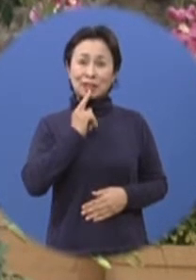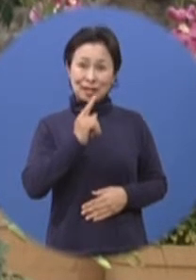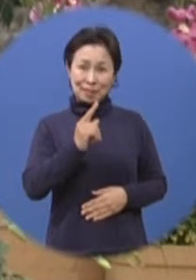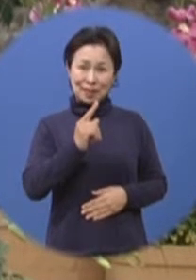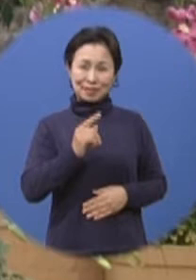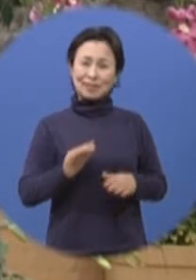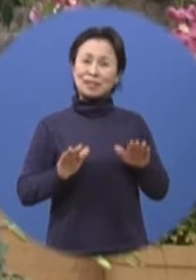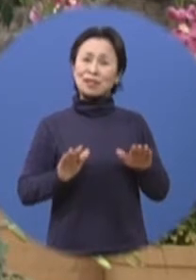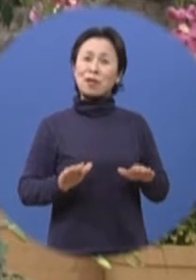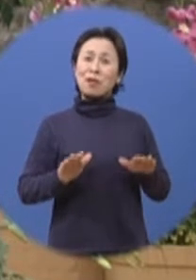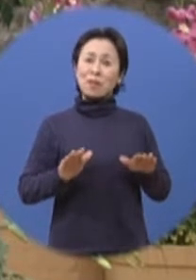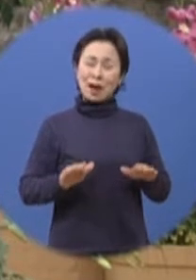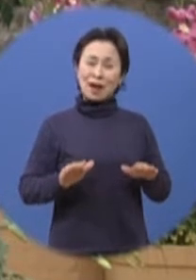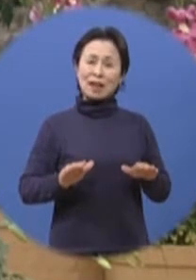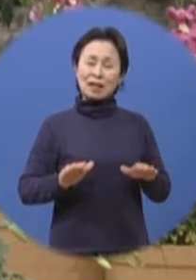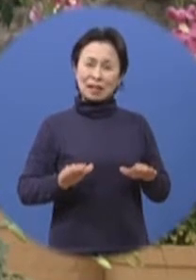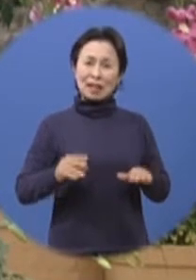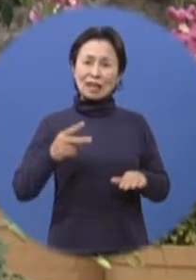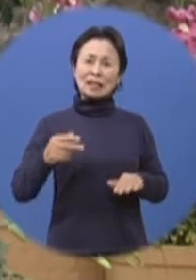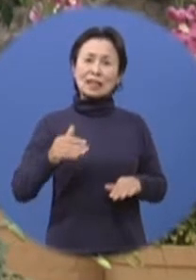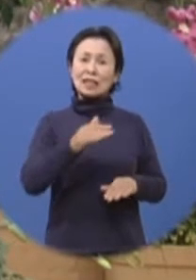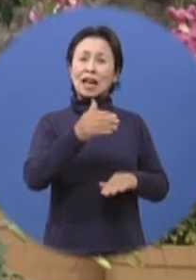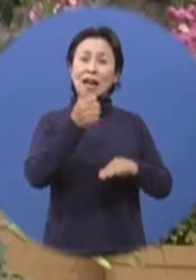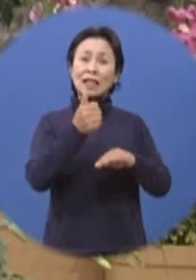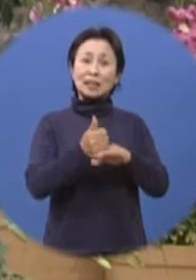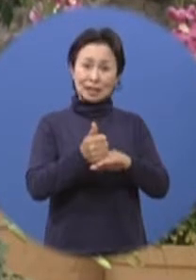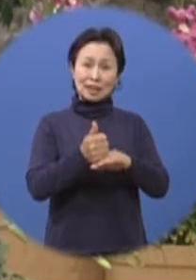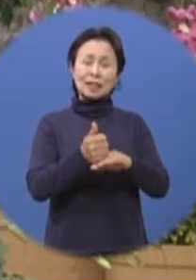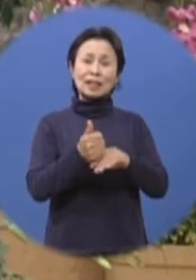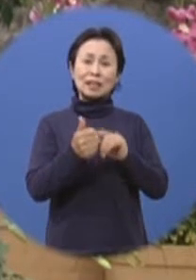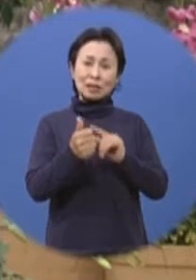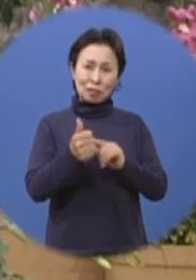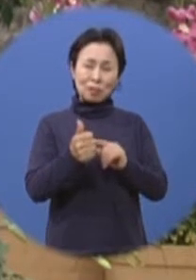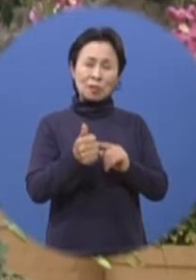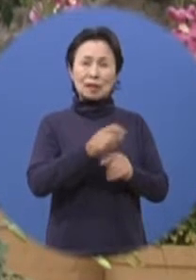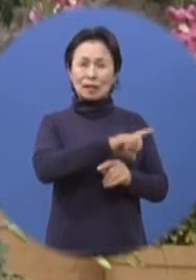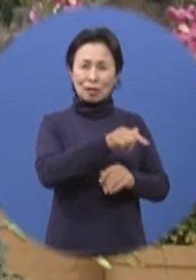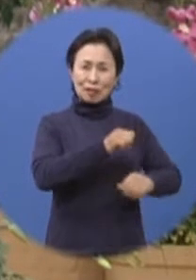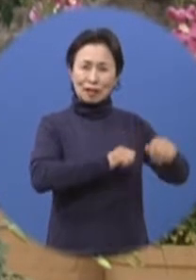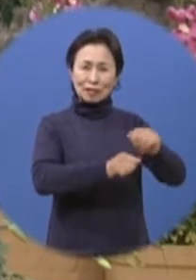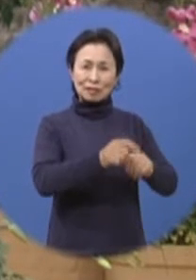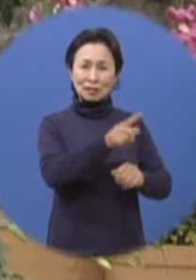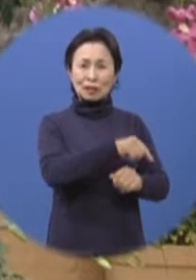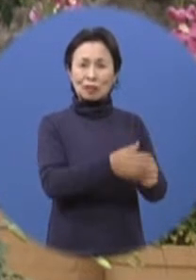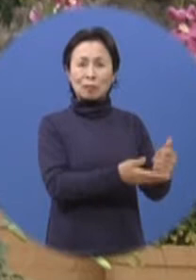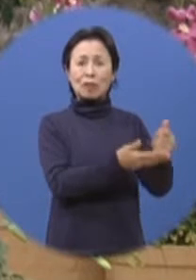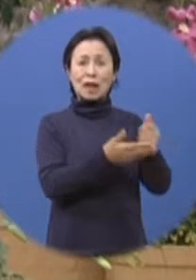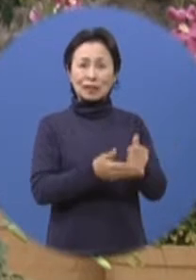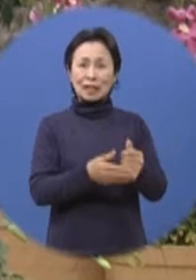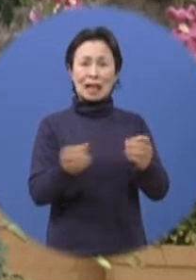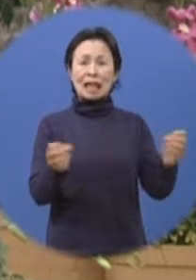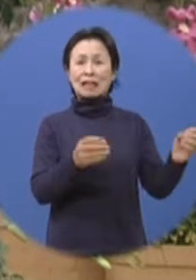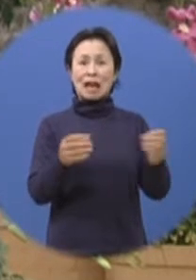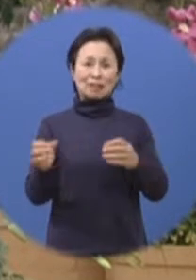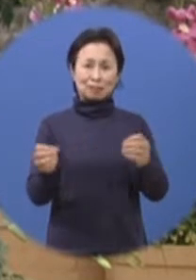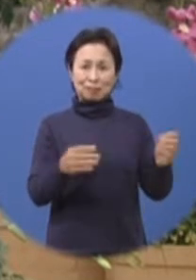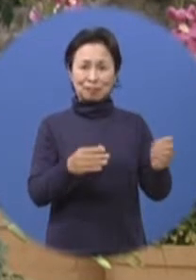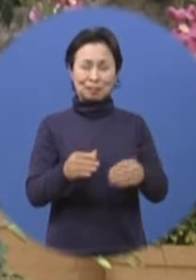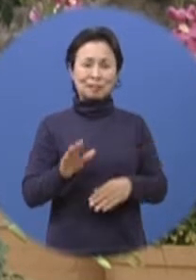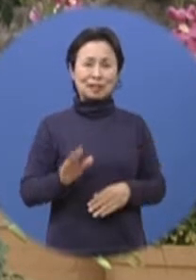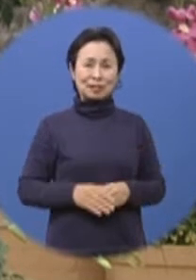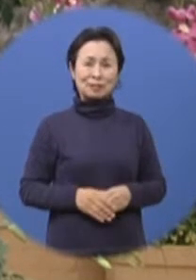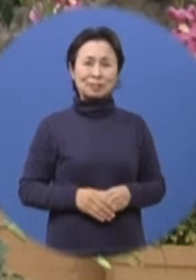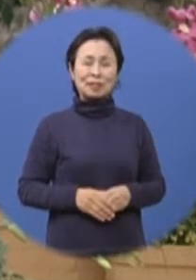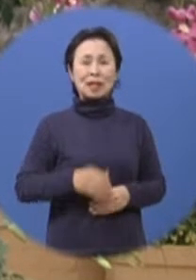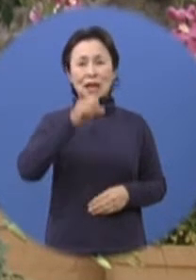坂知事が様々な分野で活躍する方を迎えてお送りする知事と語る吉田ルシス株式会社